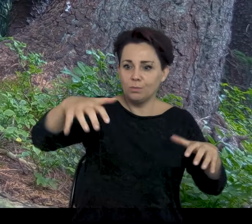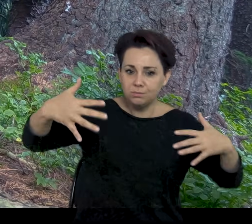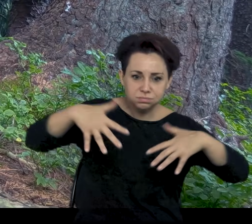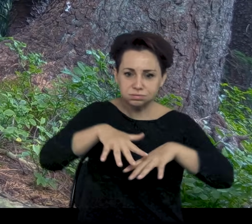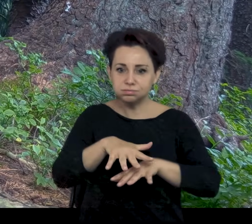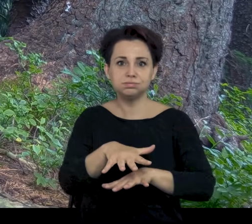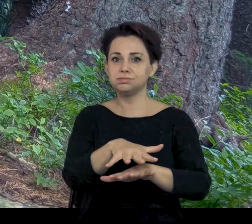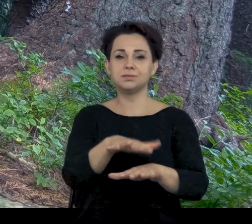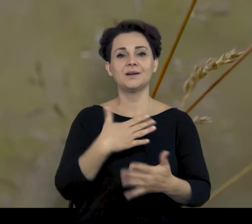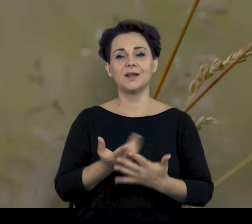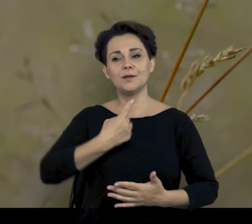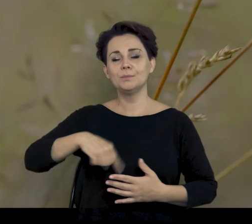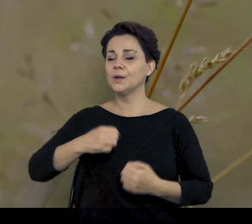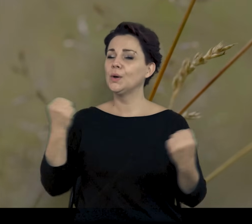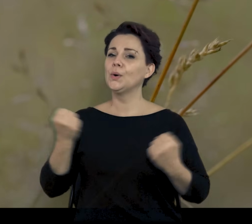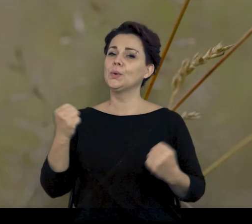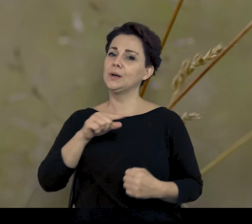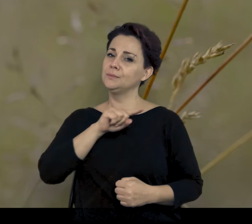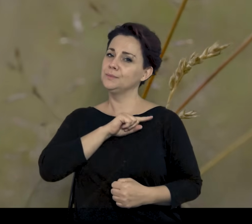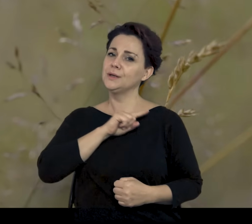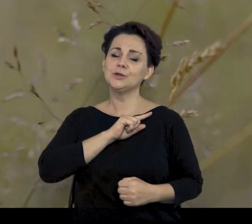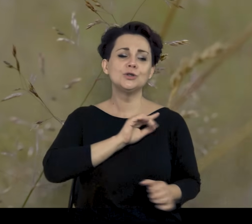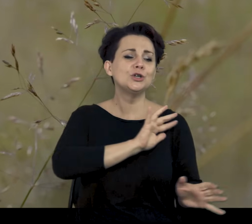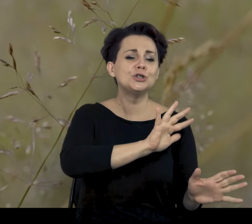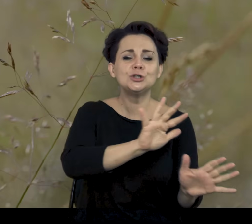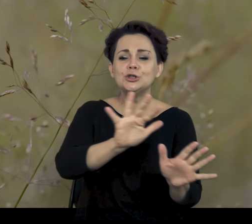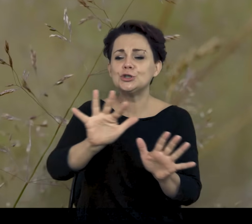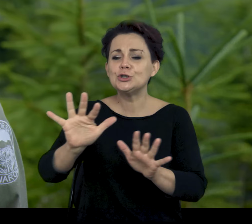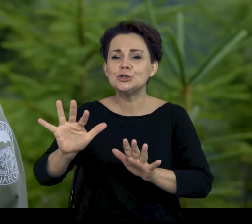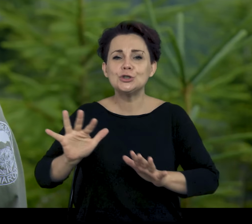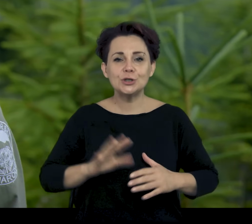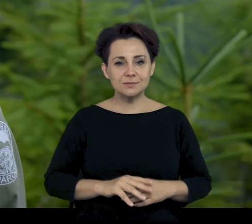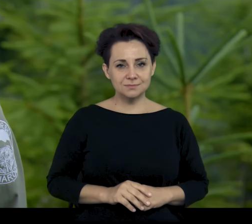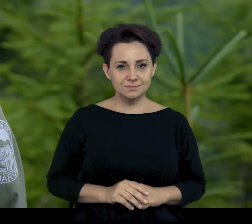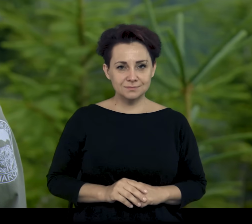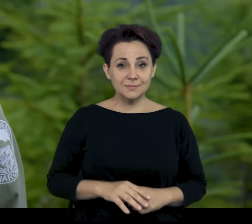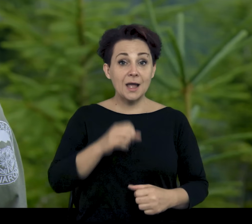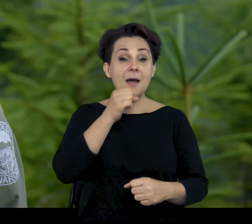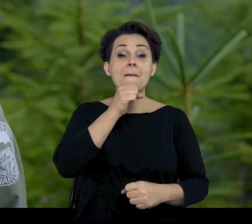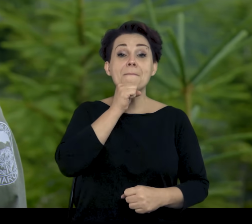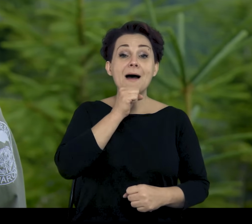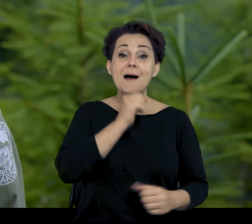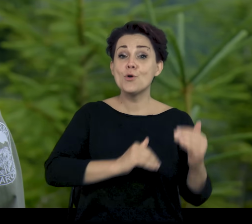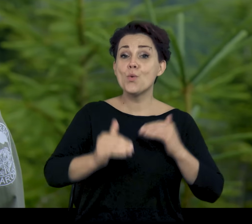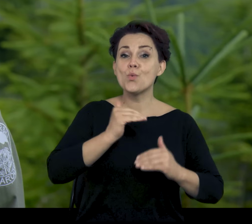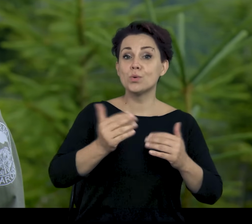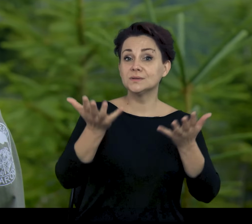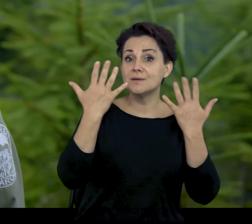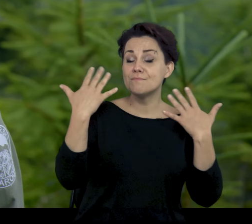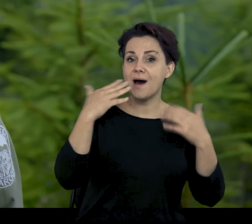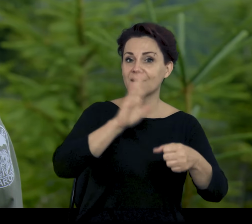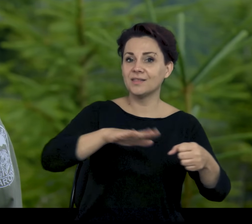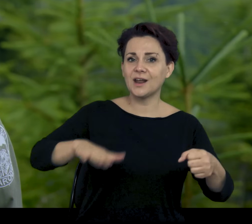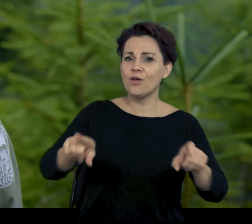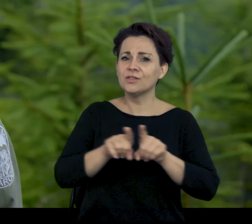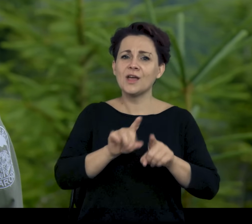wymaga od nas niezwykłej troski i specjalnego traktowania. na straży Babiogórskiego Parku Narodowego i odwiecznych